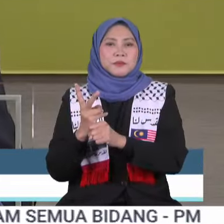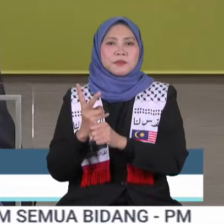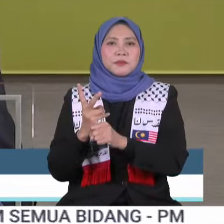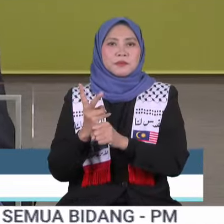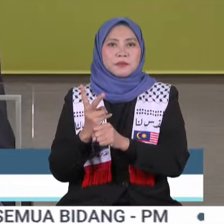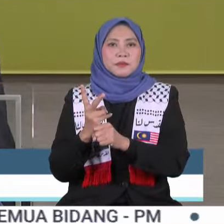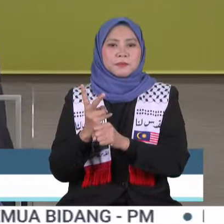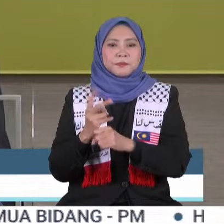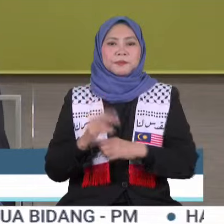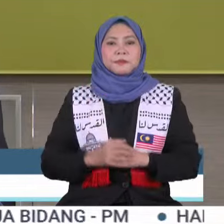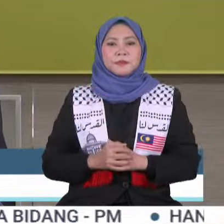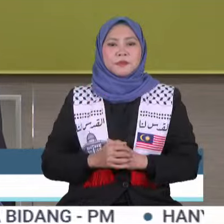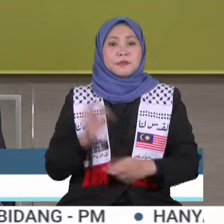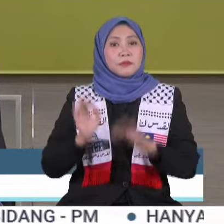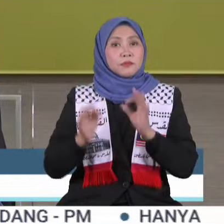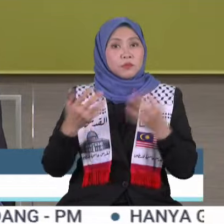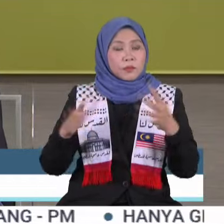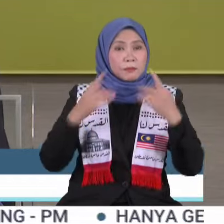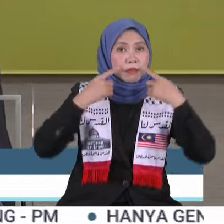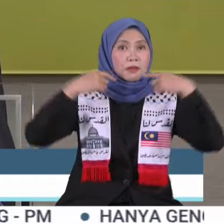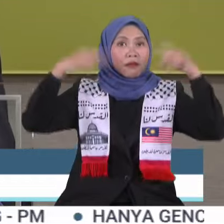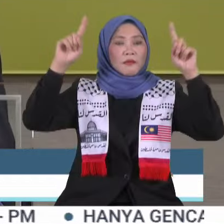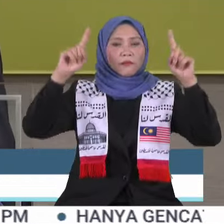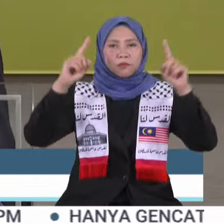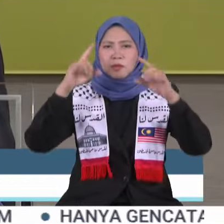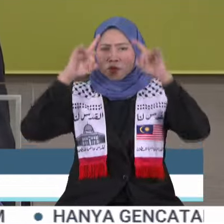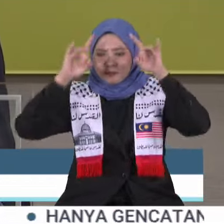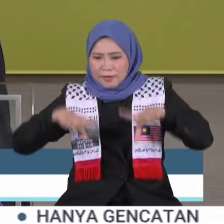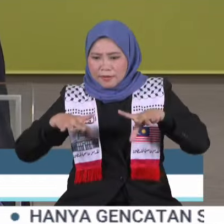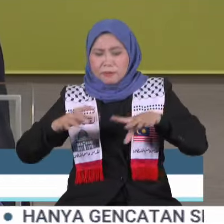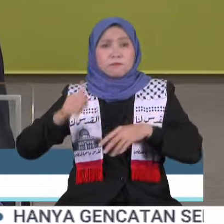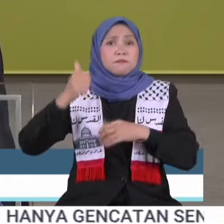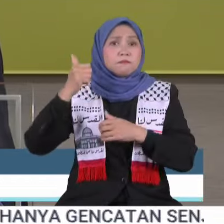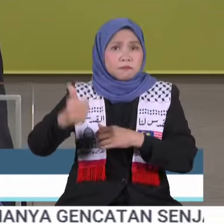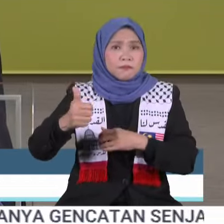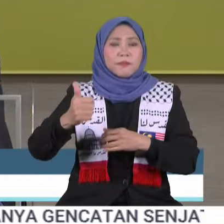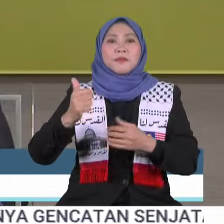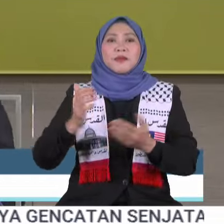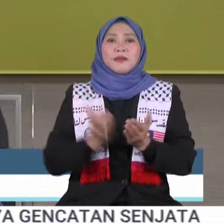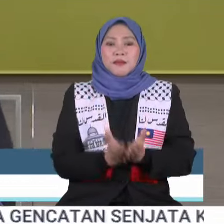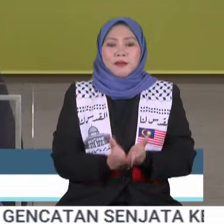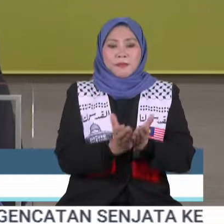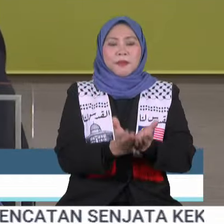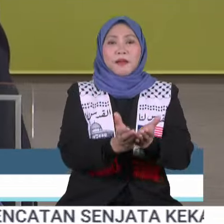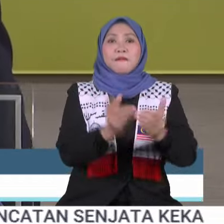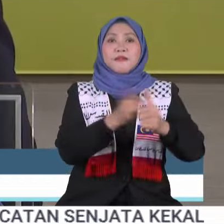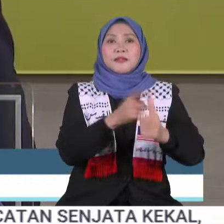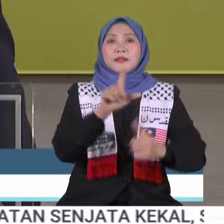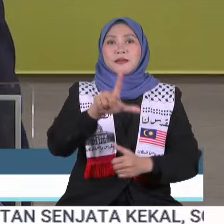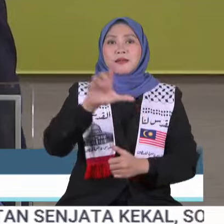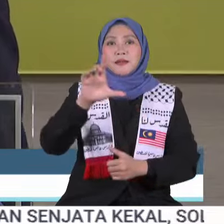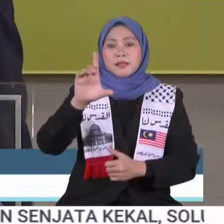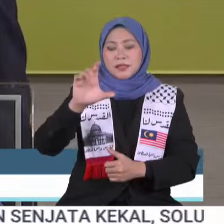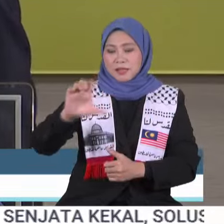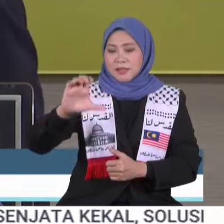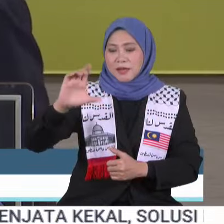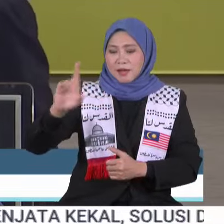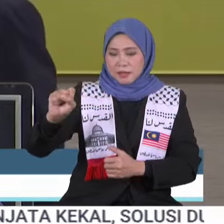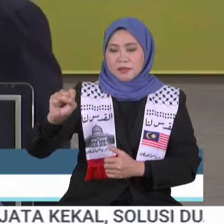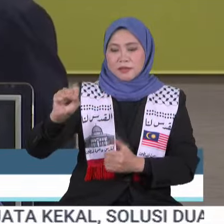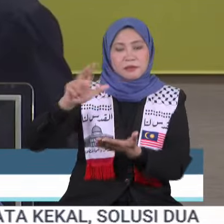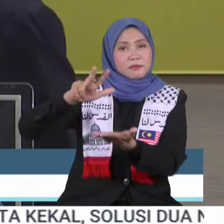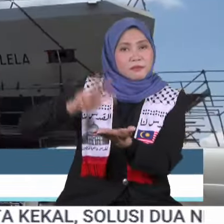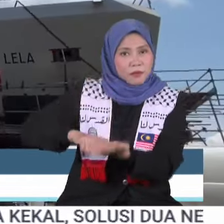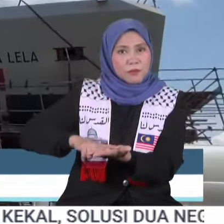ini dah dicapai dan dilakukan maka kita jangka kapal pertama lcs itu ditauliahkan